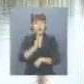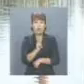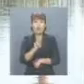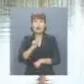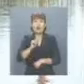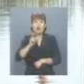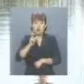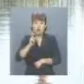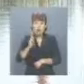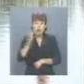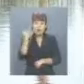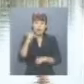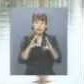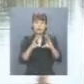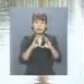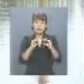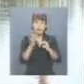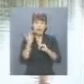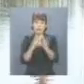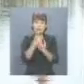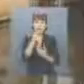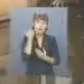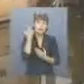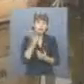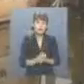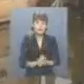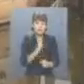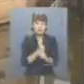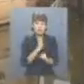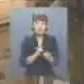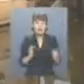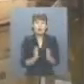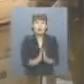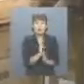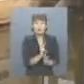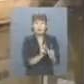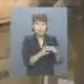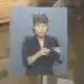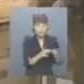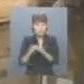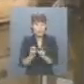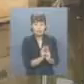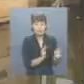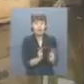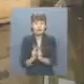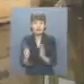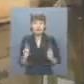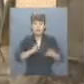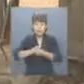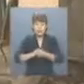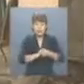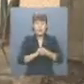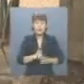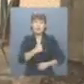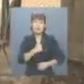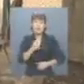ไปแล้วเมื่อสัปดาห์ที่แล้วทั้งนี้การทำงานร่วมกันของคณะกรรมการทั้งสองเพื่อมุ่งเน้นความเชื่อมั่นในประเทศและต่างประเทศให้กลับขึ้นมา